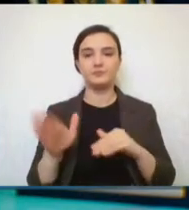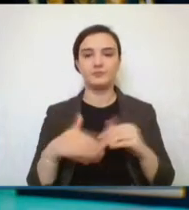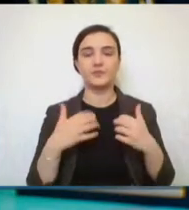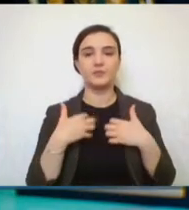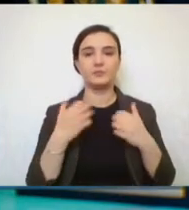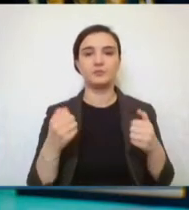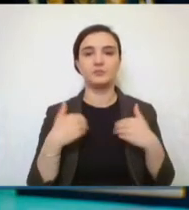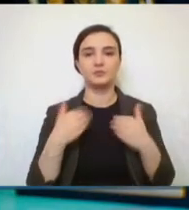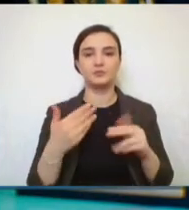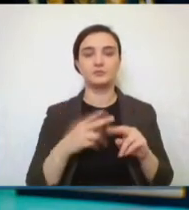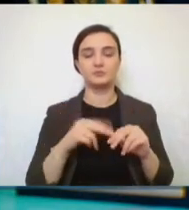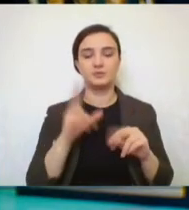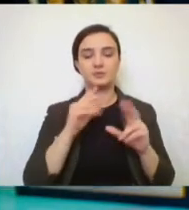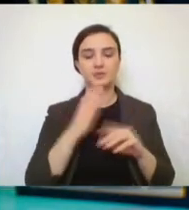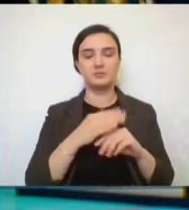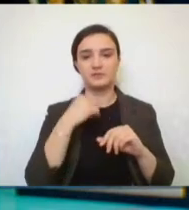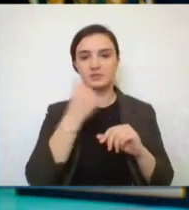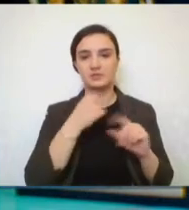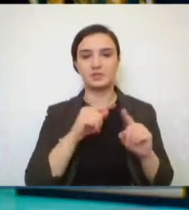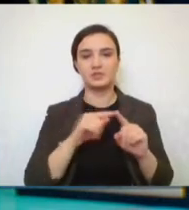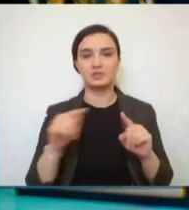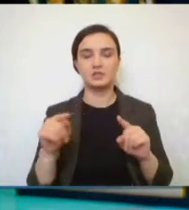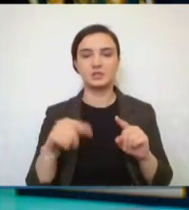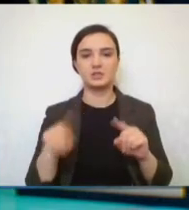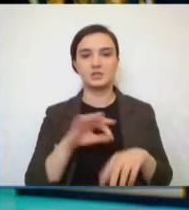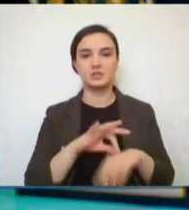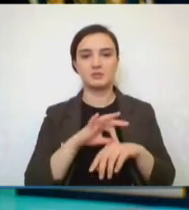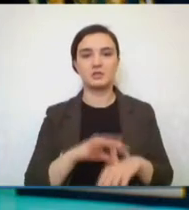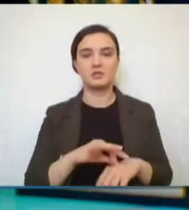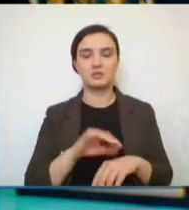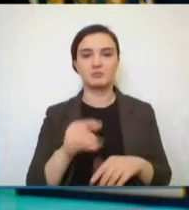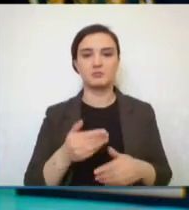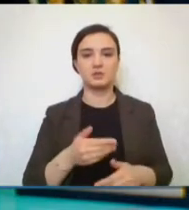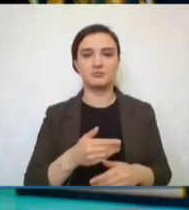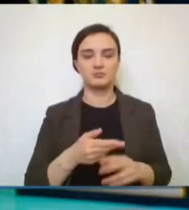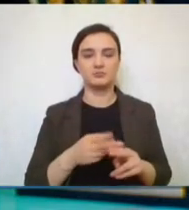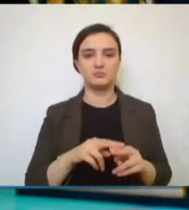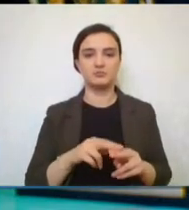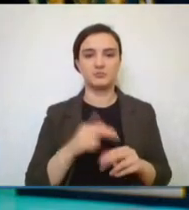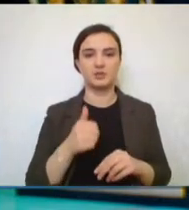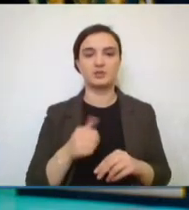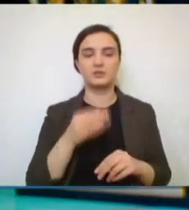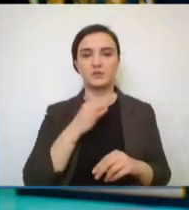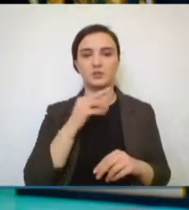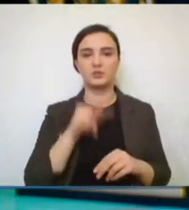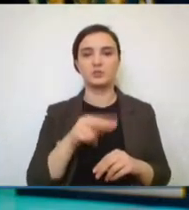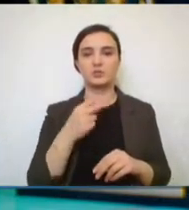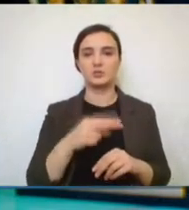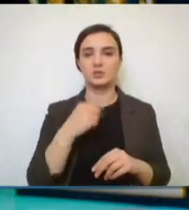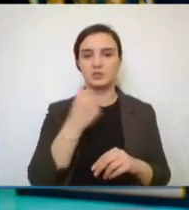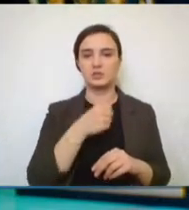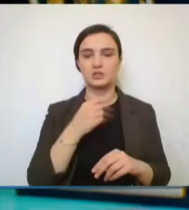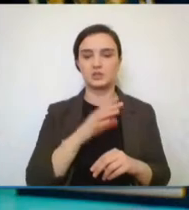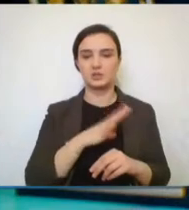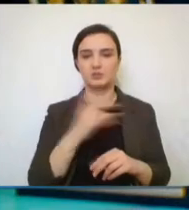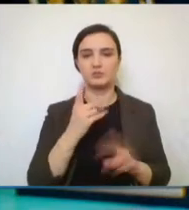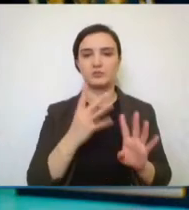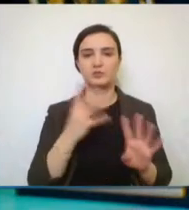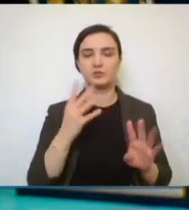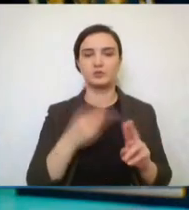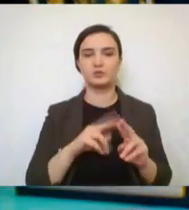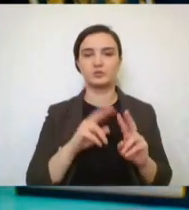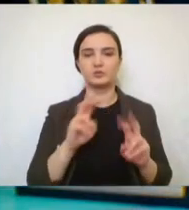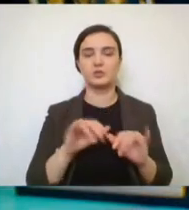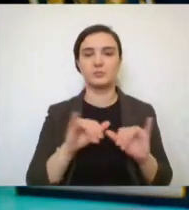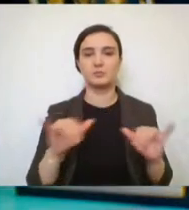წელიწადი წარიმართება უფრო განსხვავებულად ვიდრე 2020 წელიწადი იყო პირველ რიგში გულისხმობ ეპიდემიოლოგიური